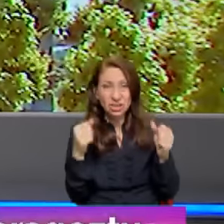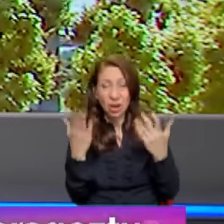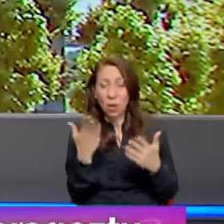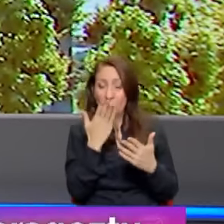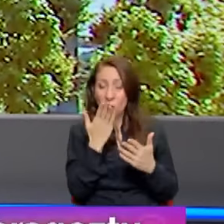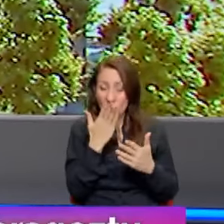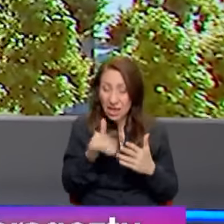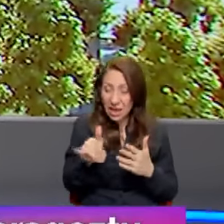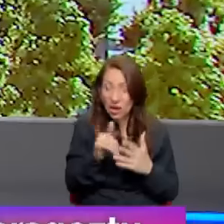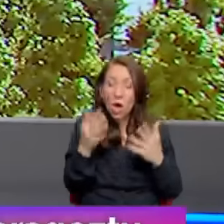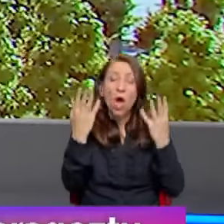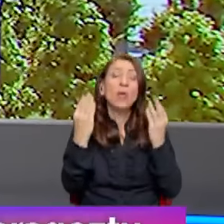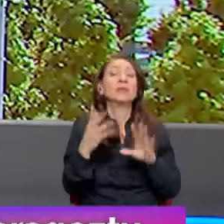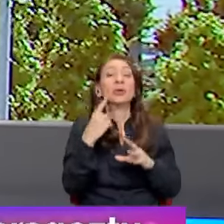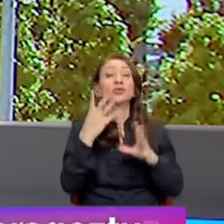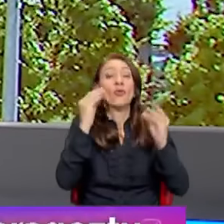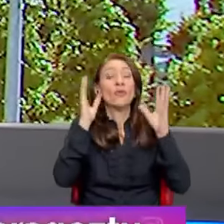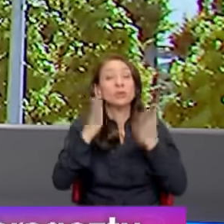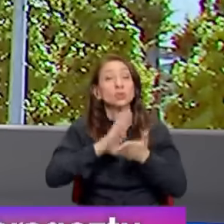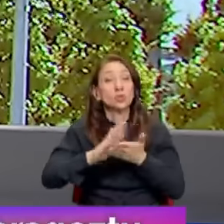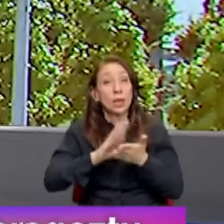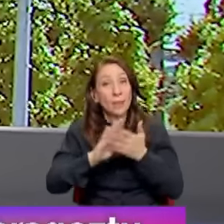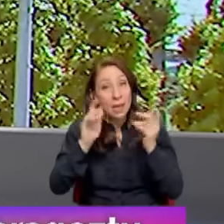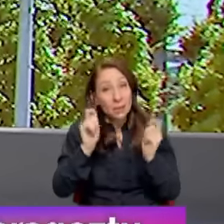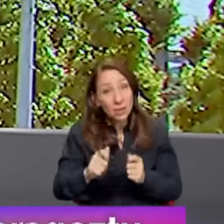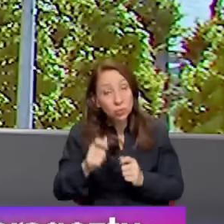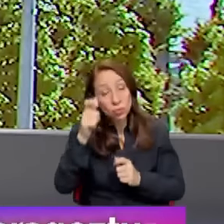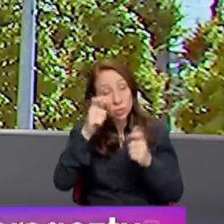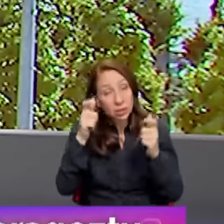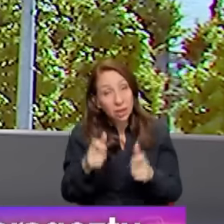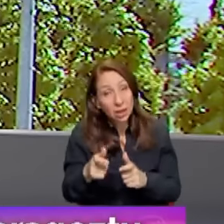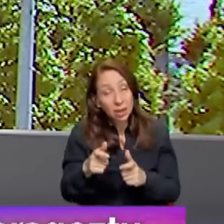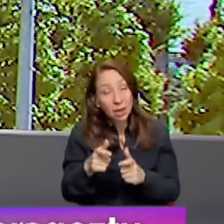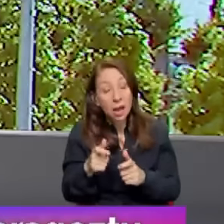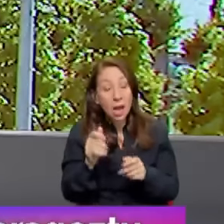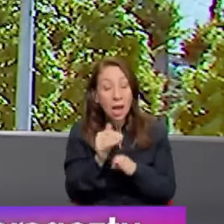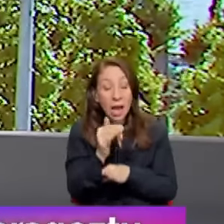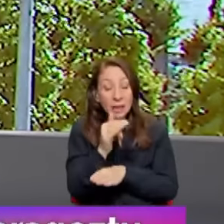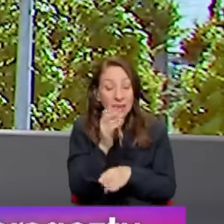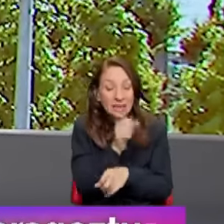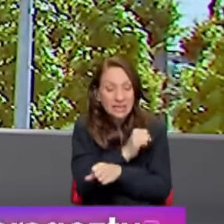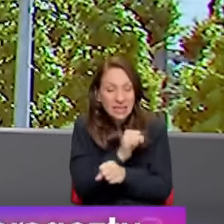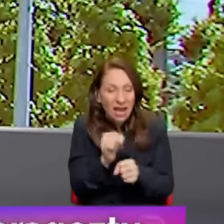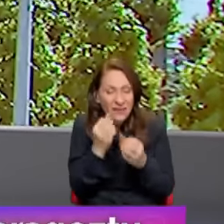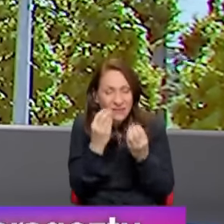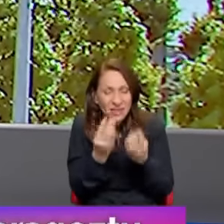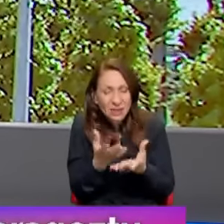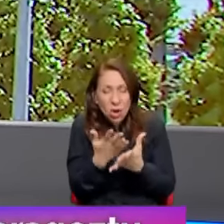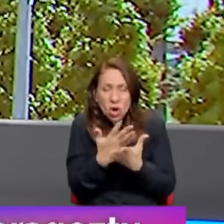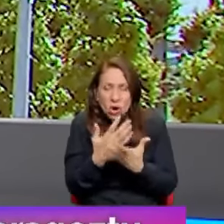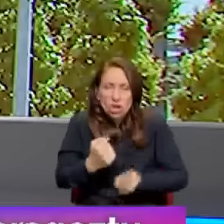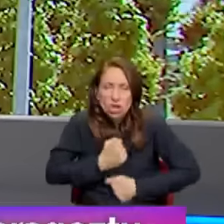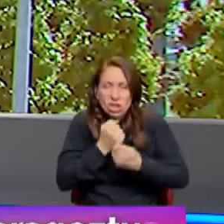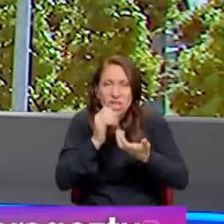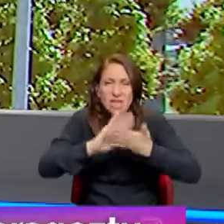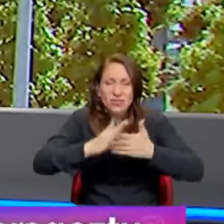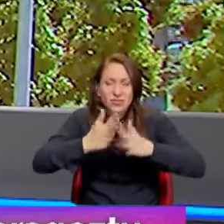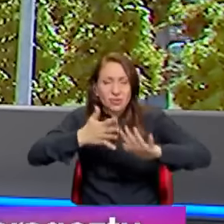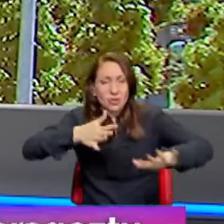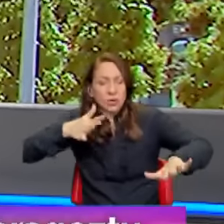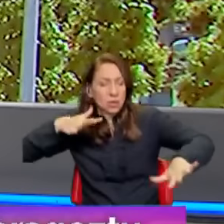kıyısından geçmesin diye bir sürü düzenleme yapılırken memlekette hayatlarını tehlikeye atabilecek koca koca tırlar